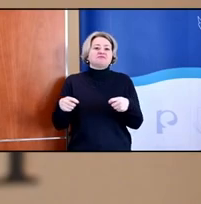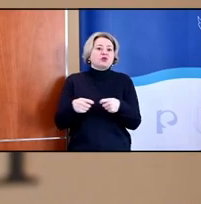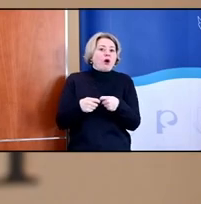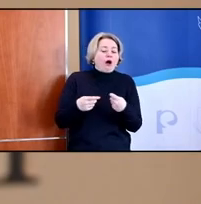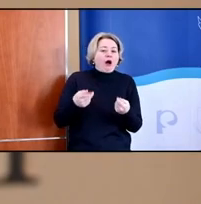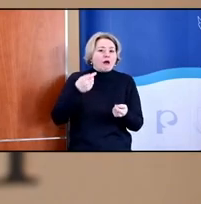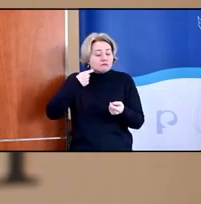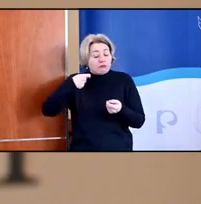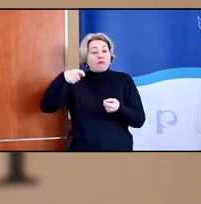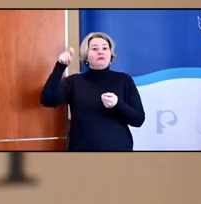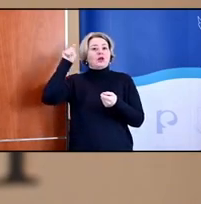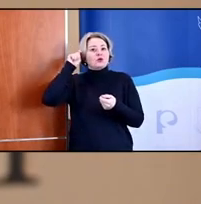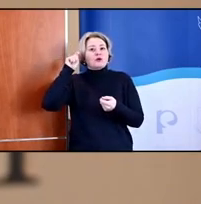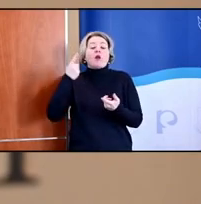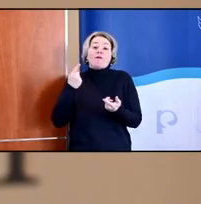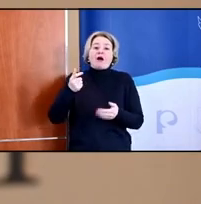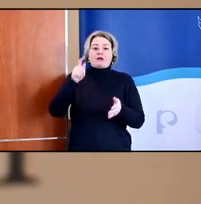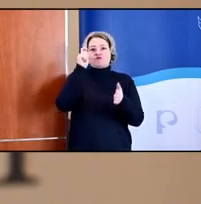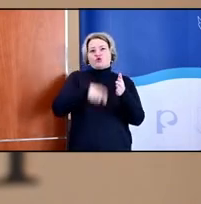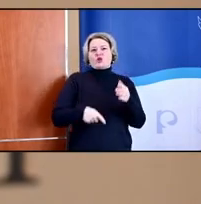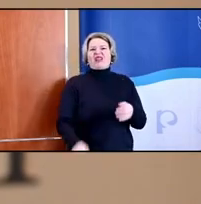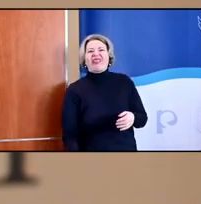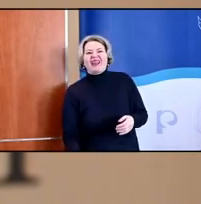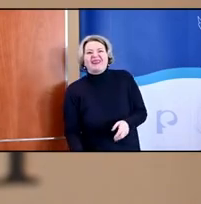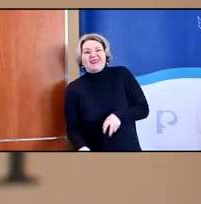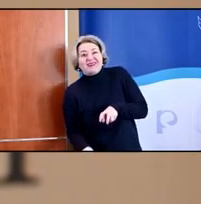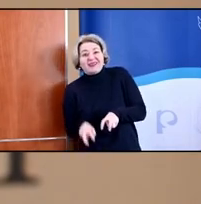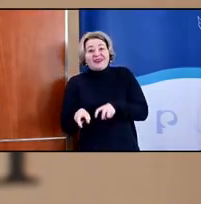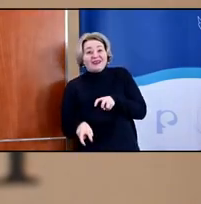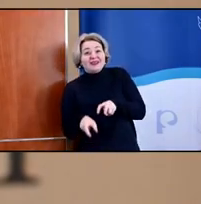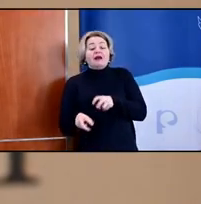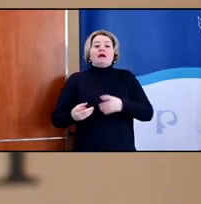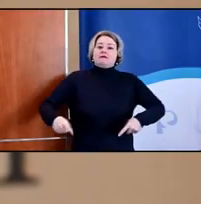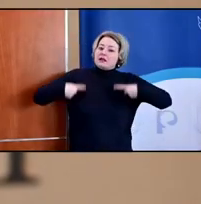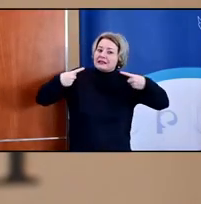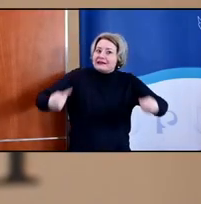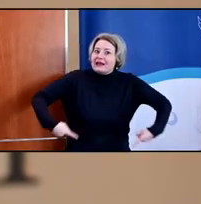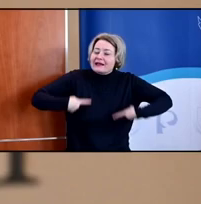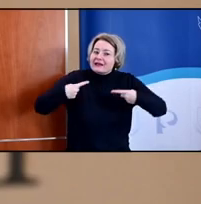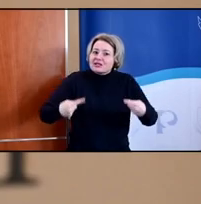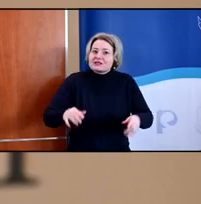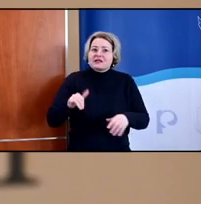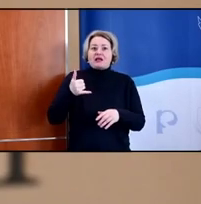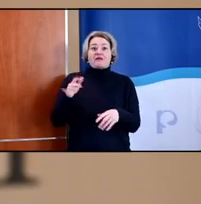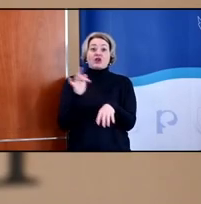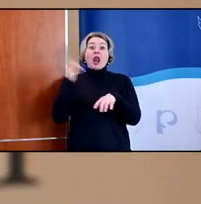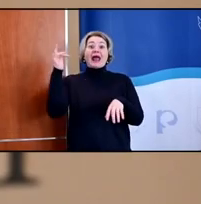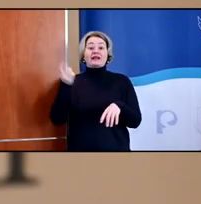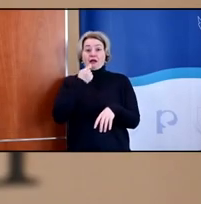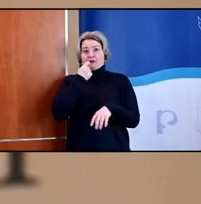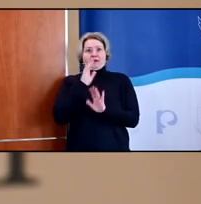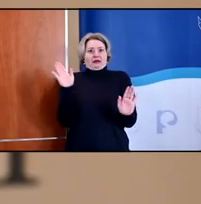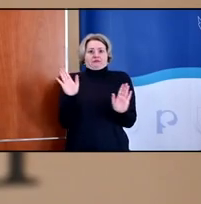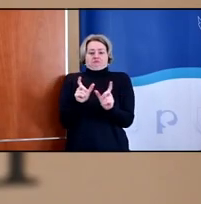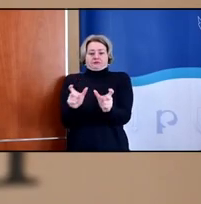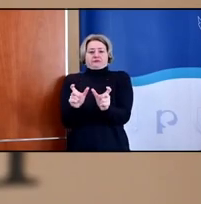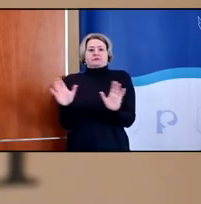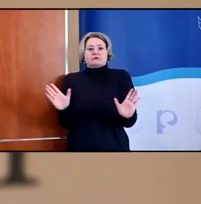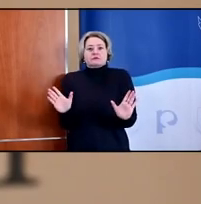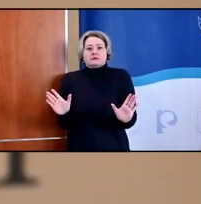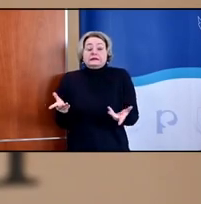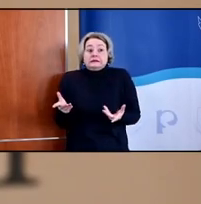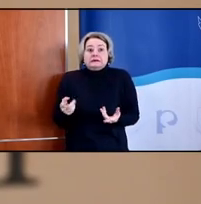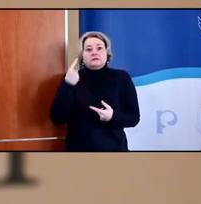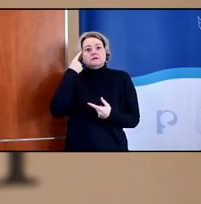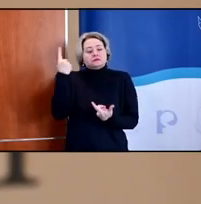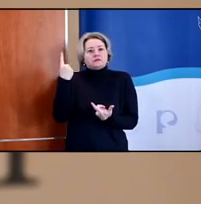éppen most műtötték a térdét vagy esetleg kerekes székben él vagy valamilyen allergiája van akkor rájövünk arra hogy nagyon